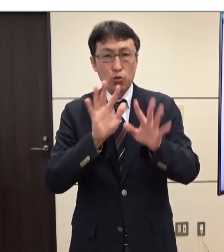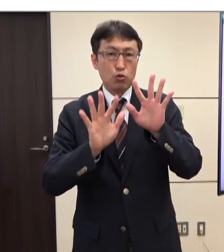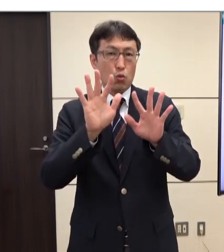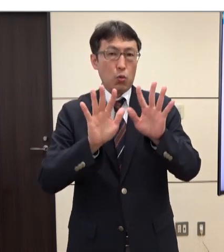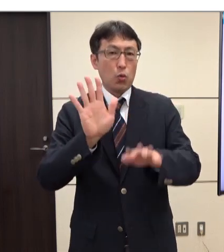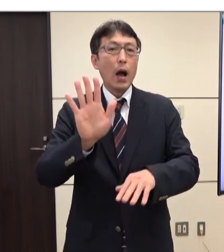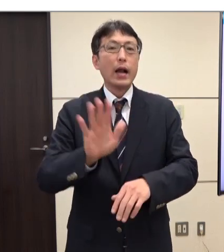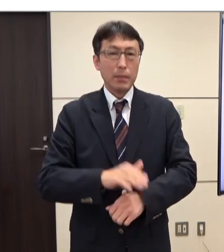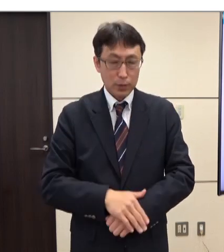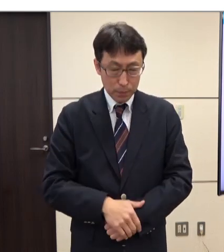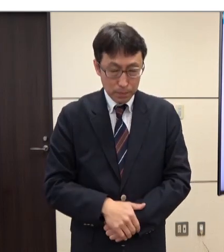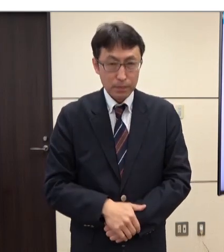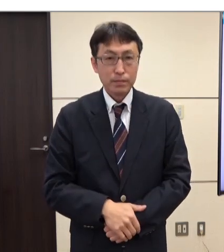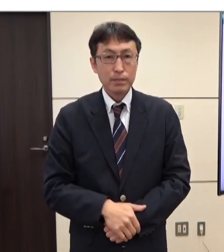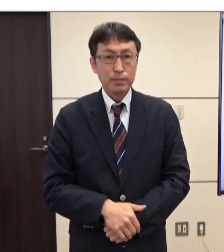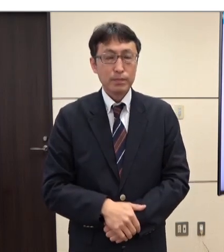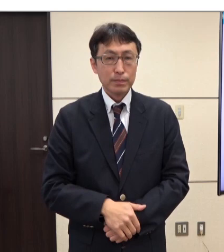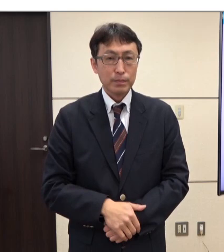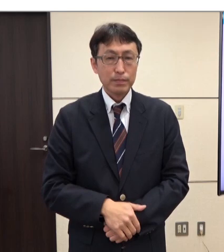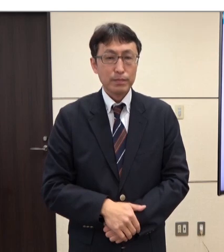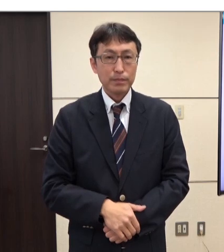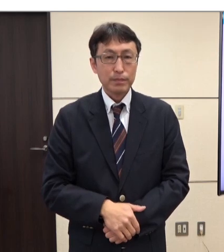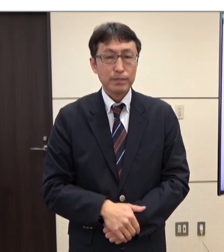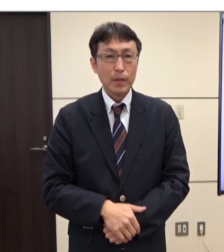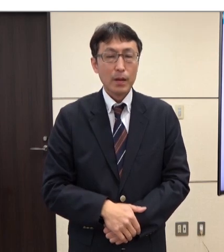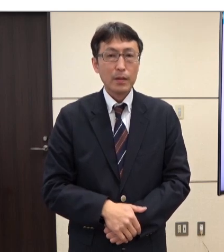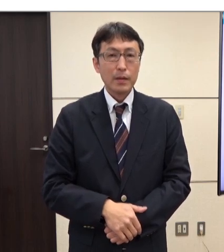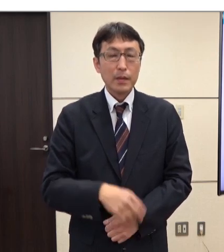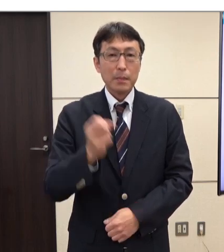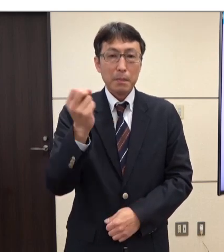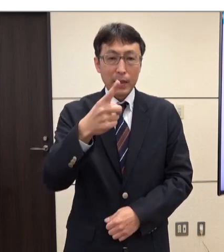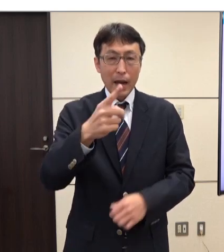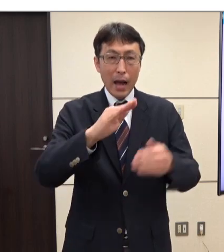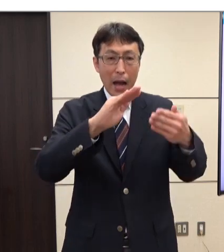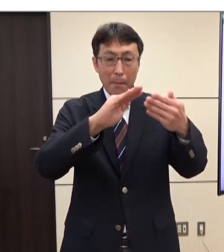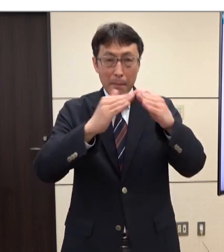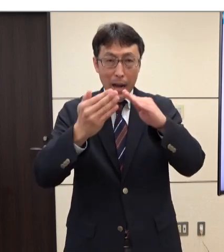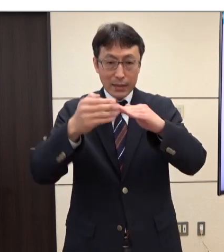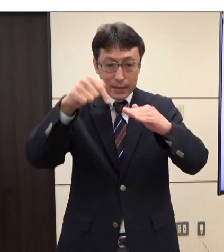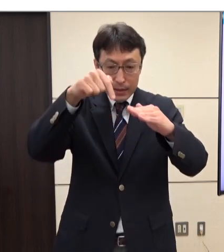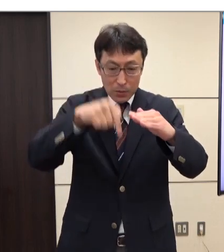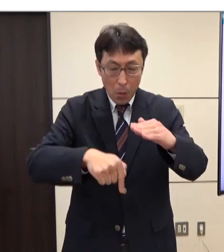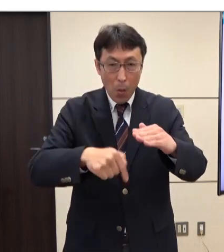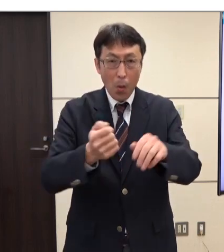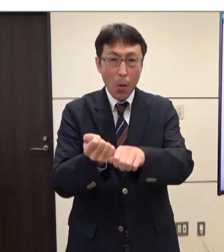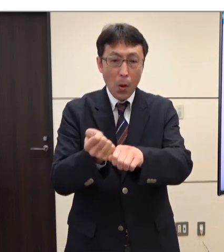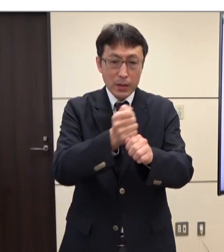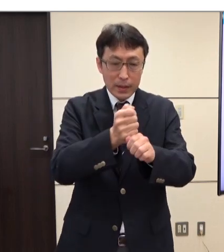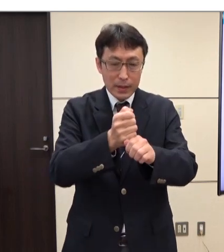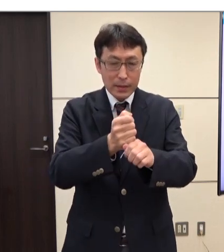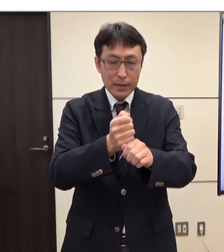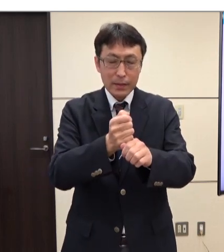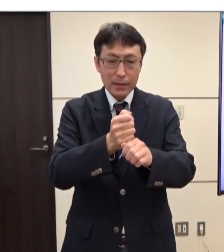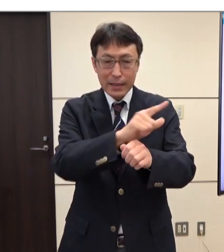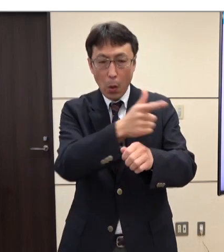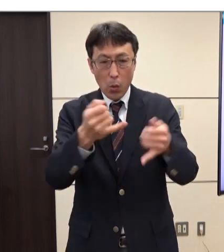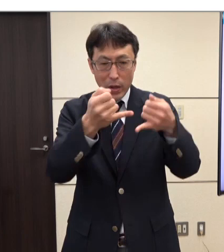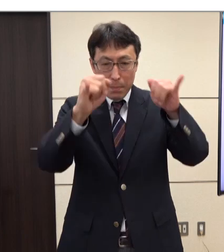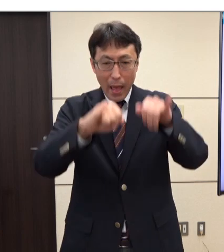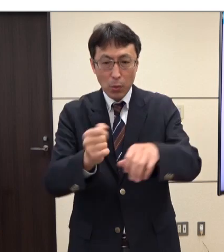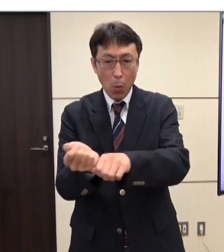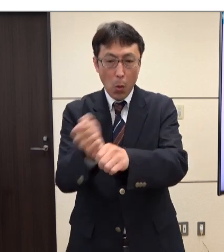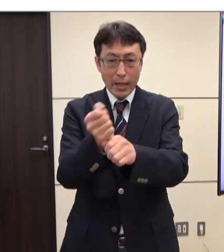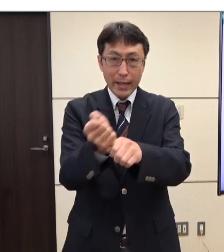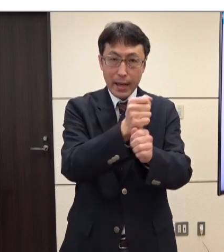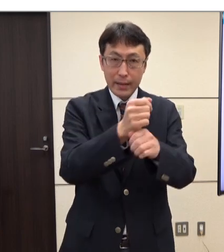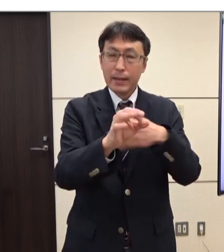なことではないかというふうに思います。また祭りの再開で、わらじ祭りも再開いたしましたので、まあ、そう